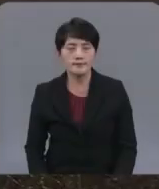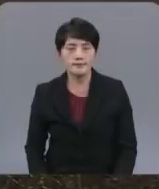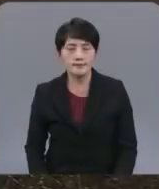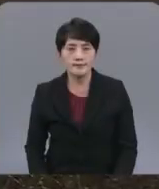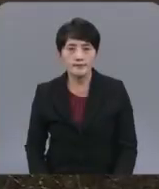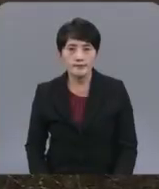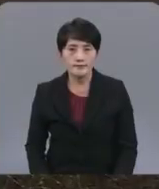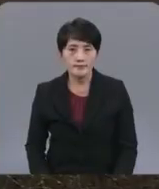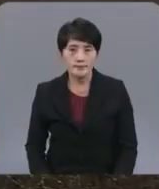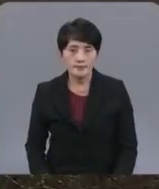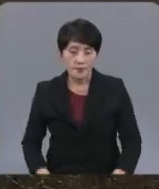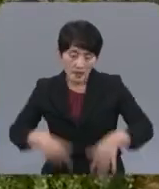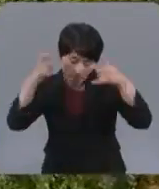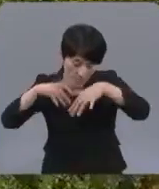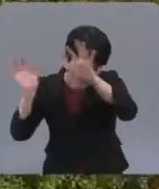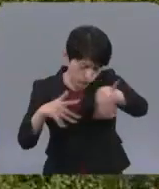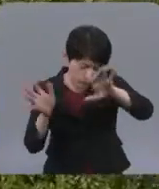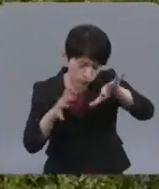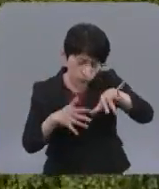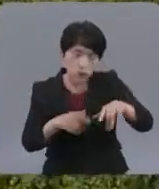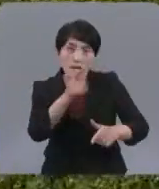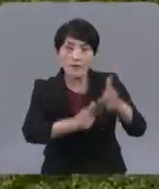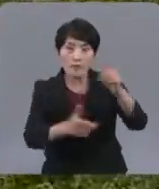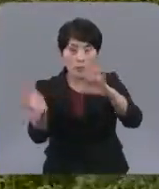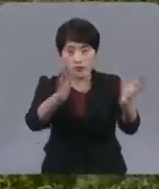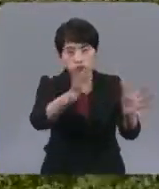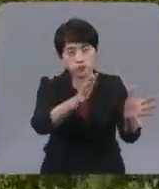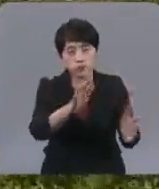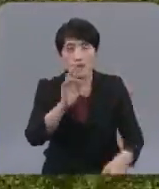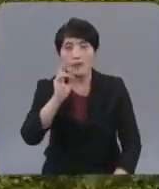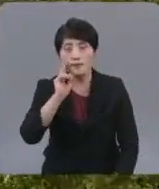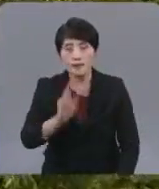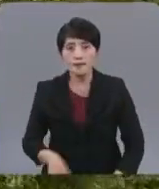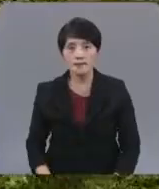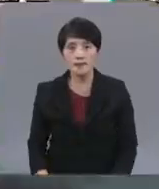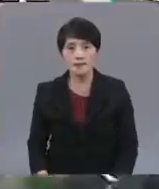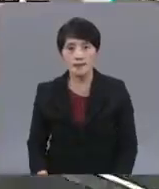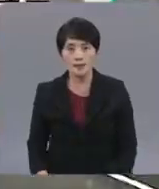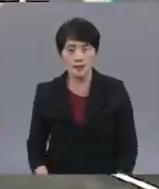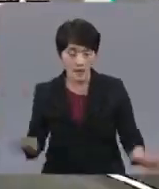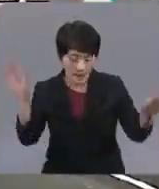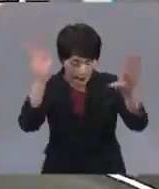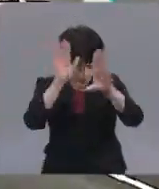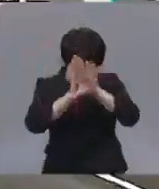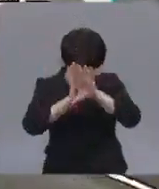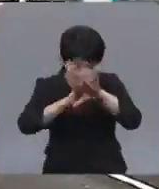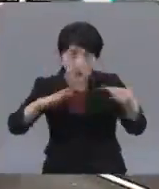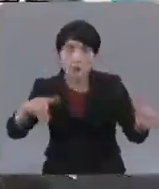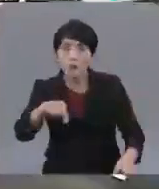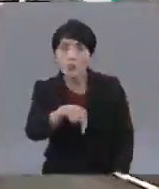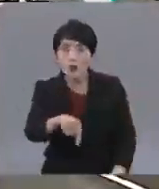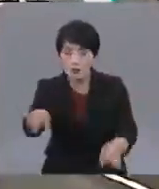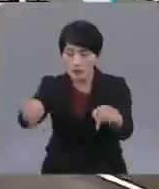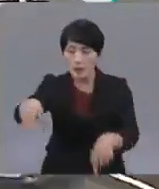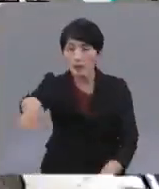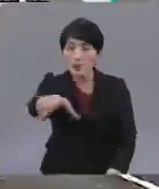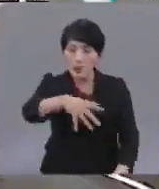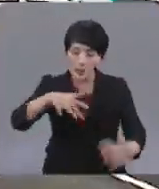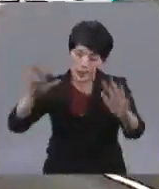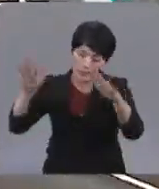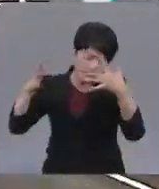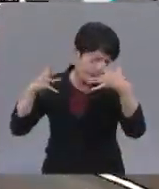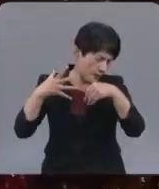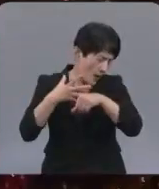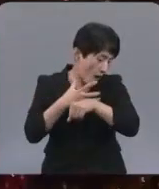mưa và gió mạnh ở hầu hết các địa phương trên toàn Hàn Quốc trong đêm ngày 5 tháng 11 rạng sáng ngày 6 tháng 11 khiến những hạt mưa bị gió thổi bay theo chiều